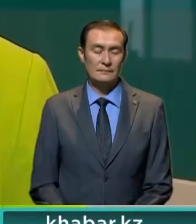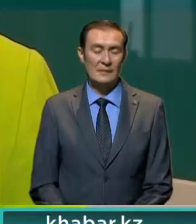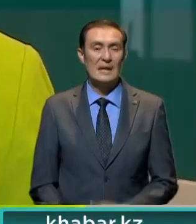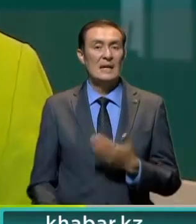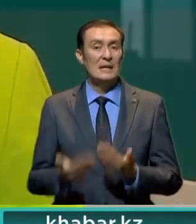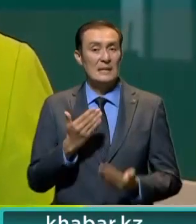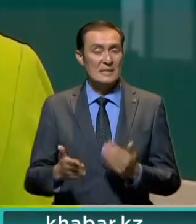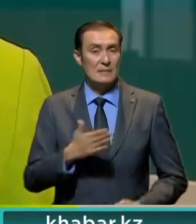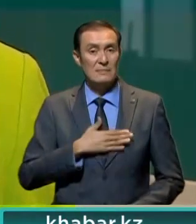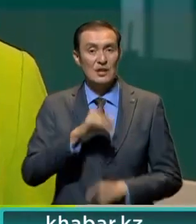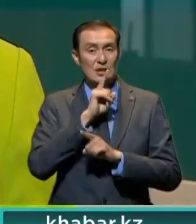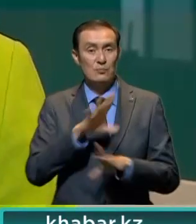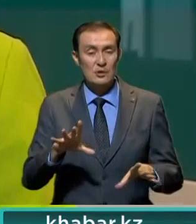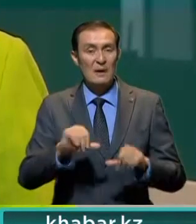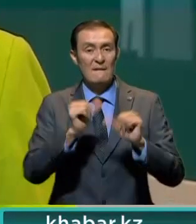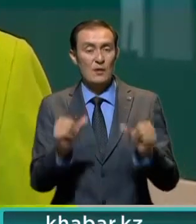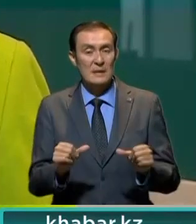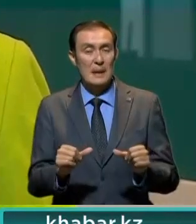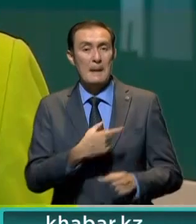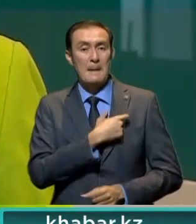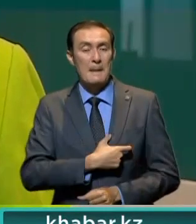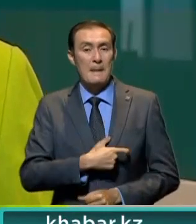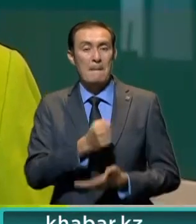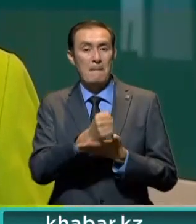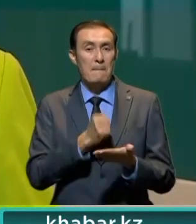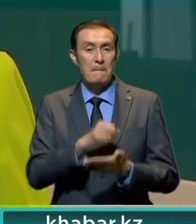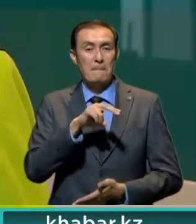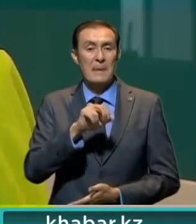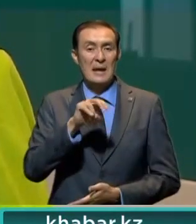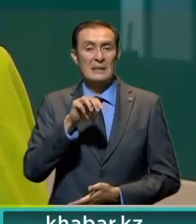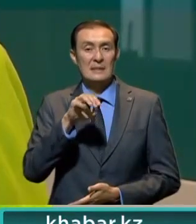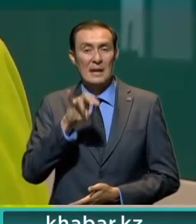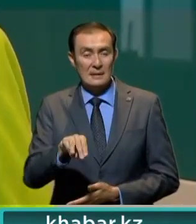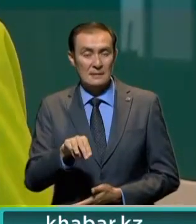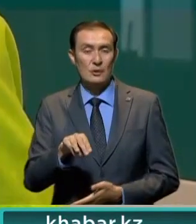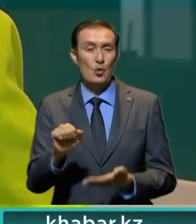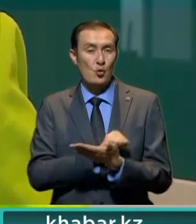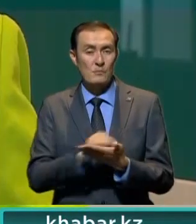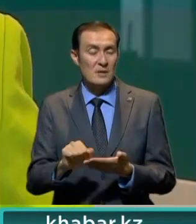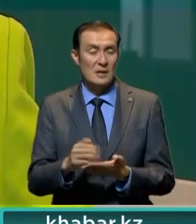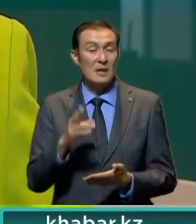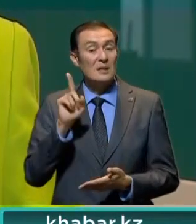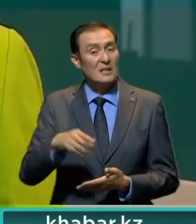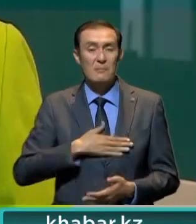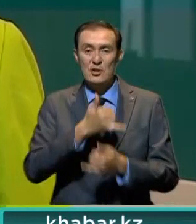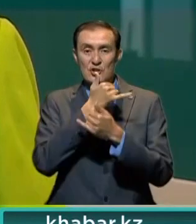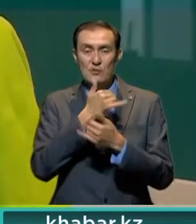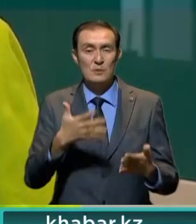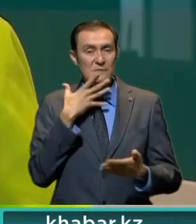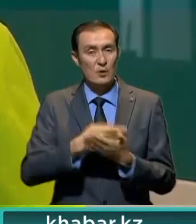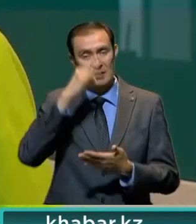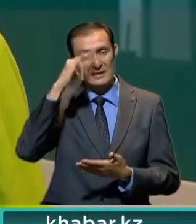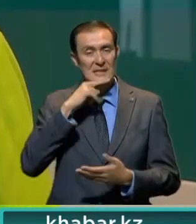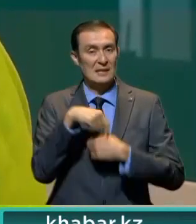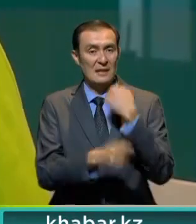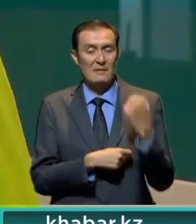Если мы не будем патентовать, если мы не будем делать правильно франчайзинговые, франшизные пакеты, ну, мы не сможем казахское продвигать, и тогда